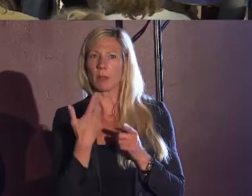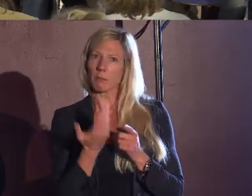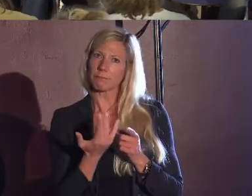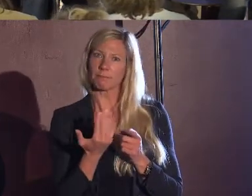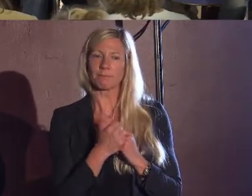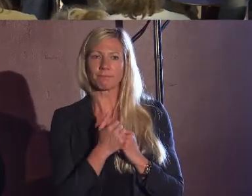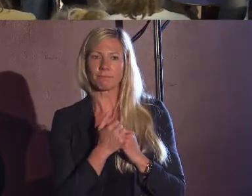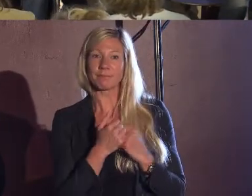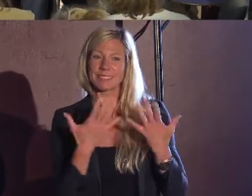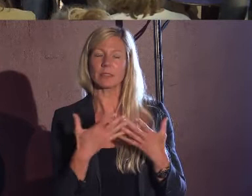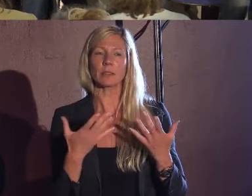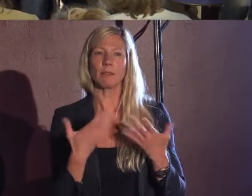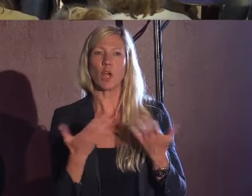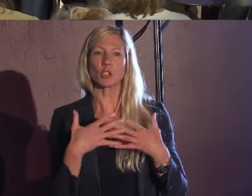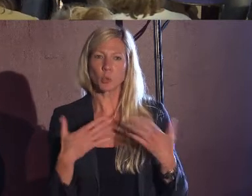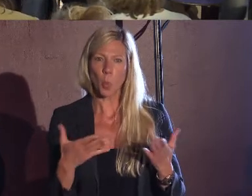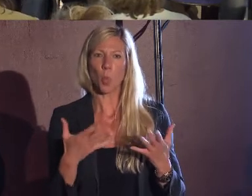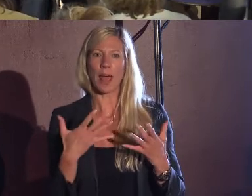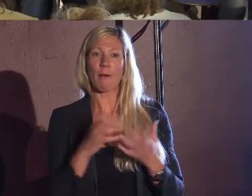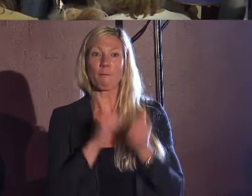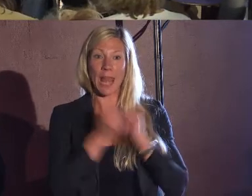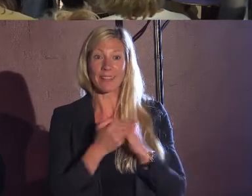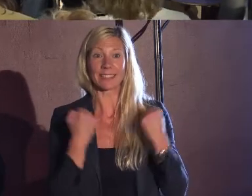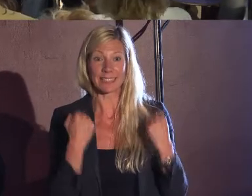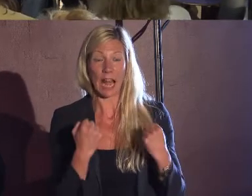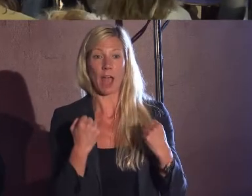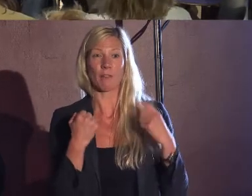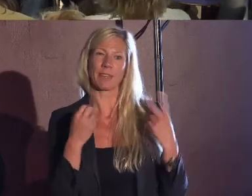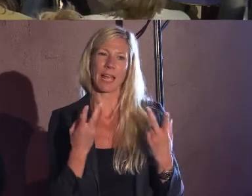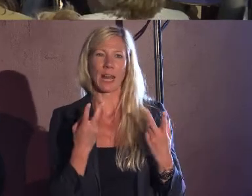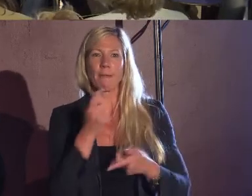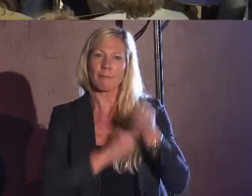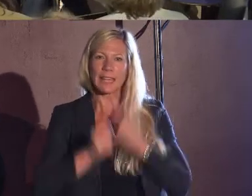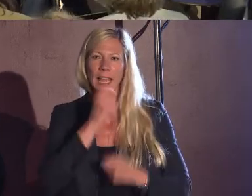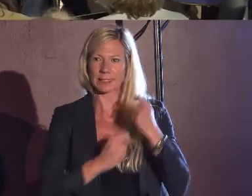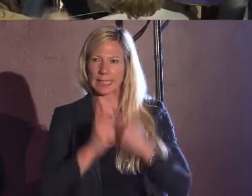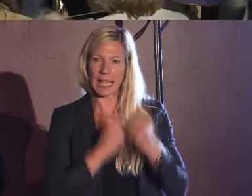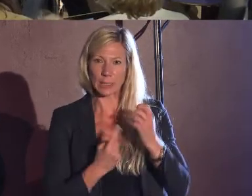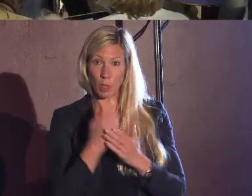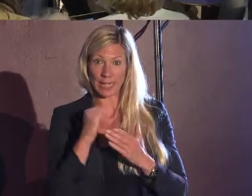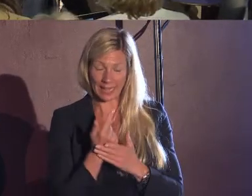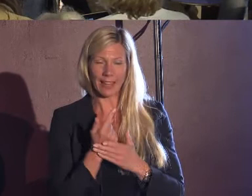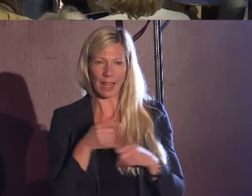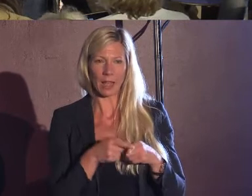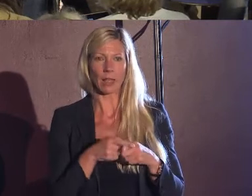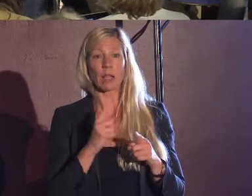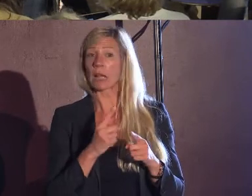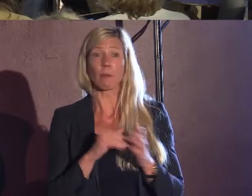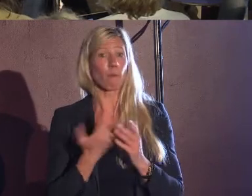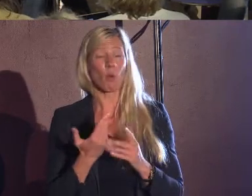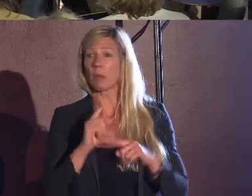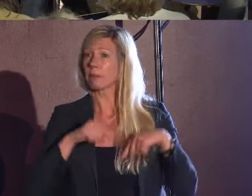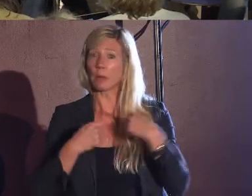att det stora förändringskraften eller de stora finansieringsmöjligheterna kanske kommer från den mer